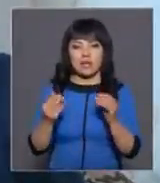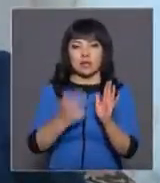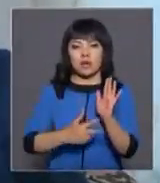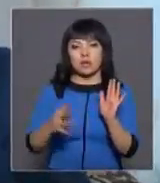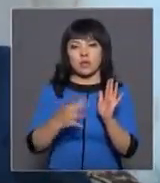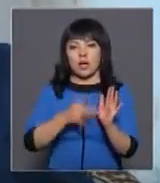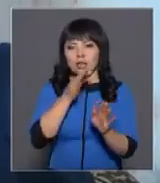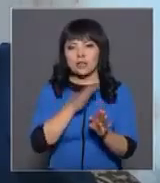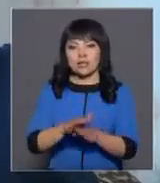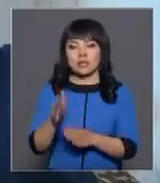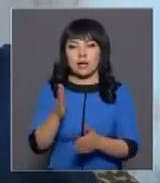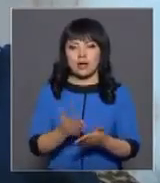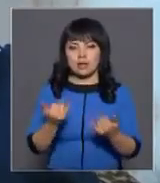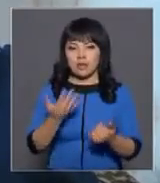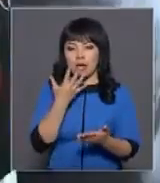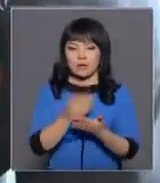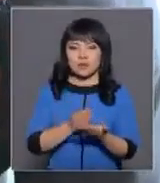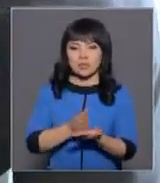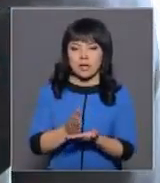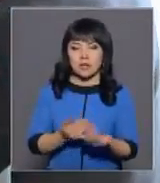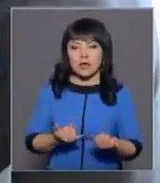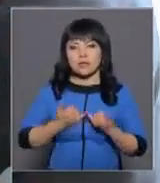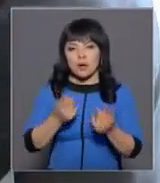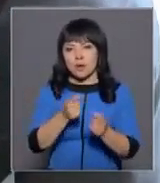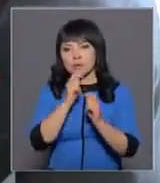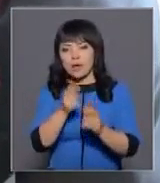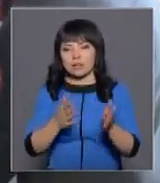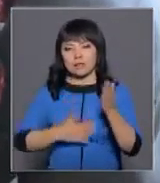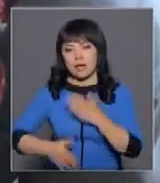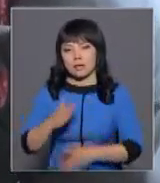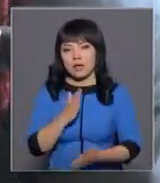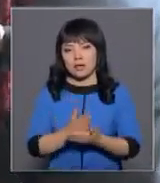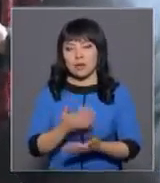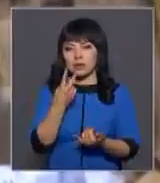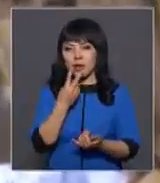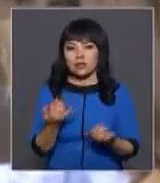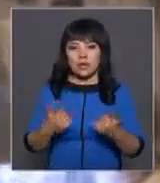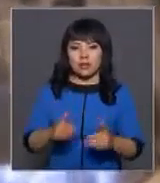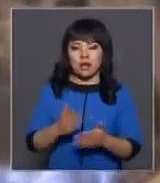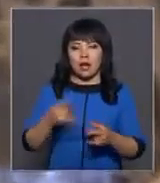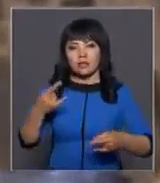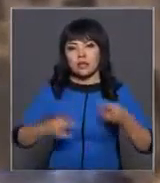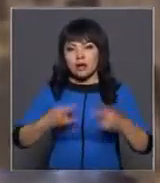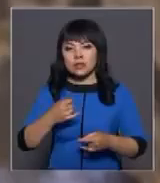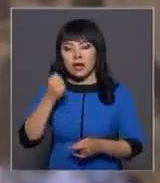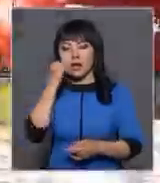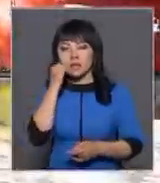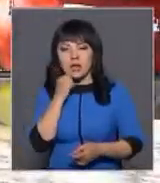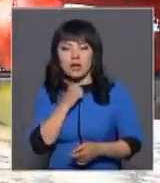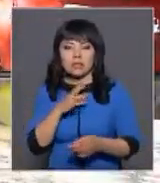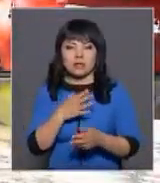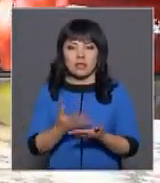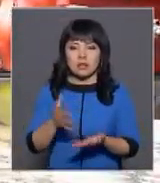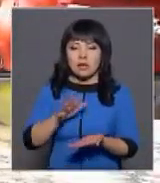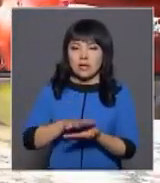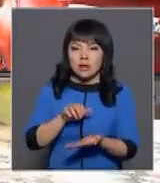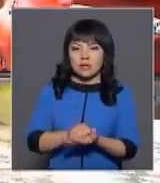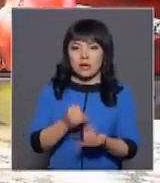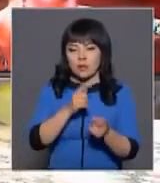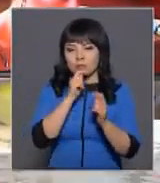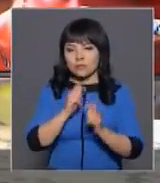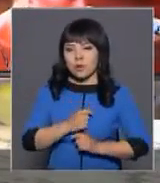89 жасқа толмақшы. Майдангер апарған сыйлығымызға қуанып қалды. Себебі көптен бері теледидары істен шығып қалыпты. Очень